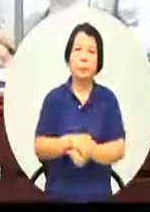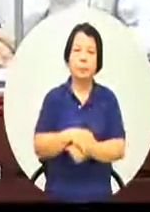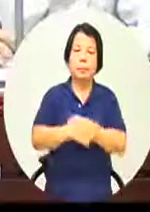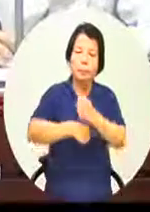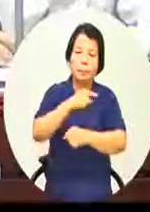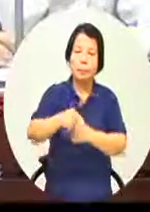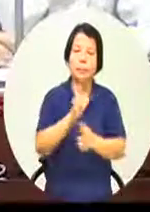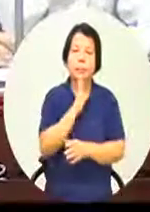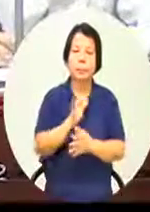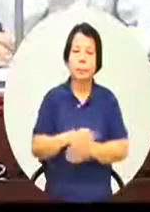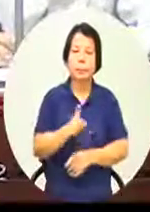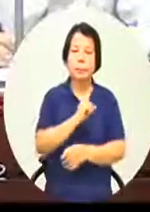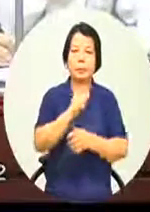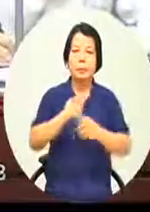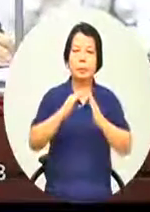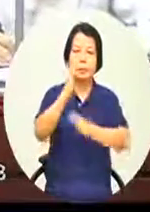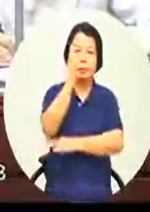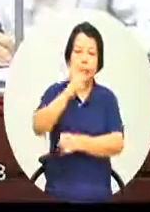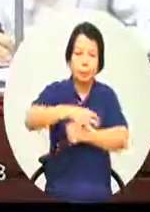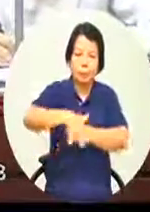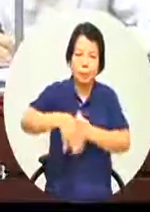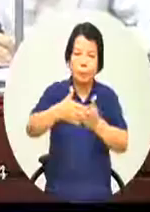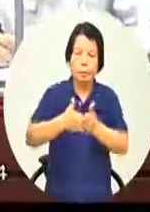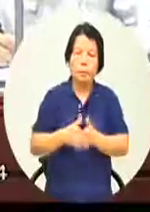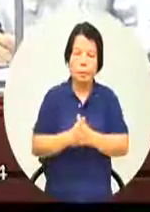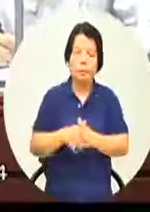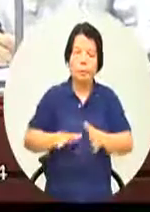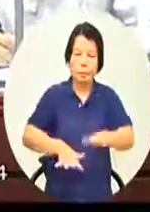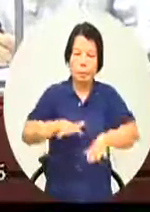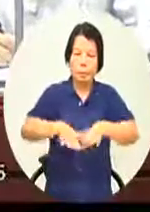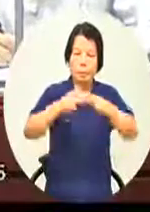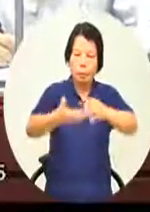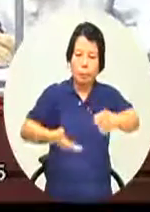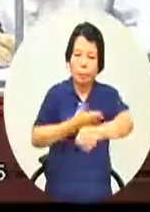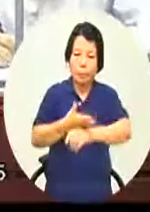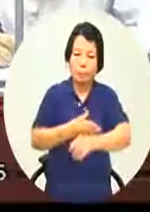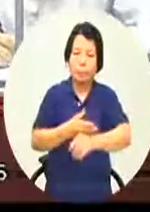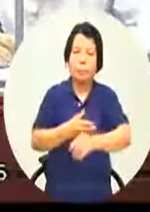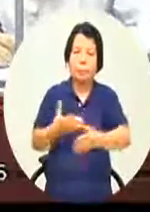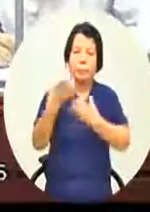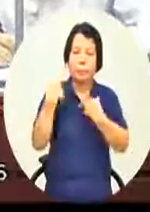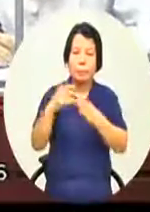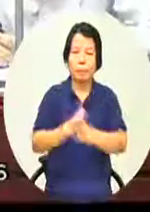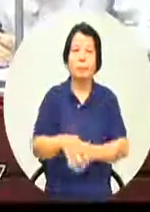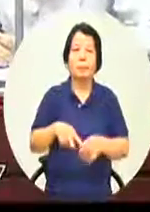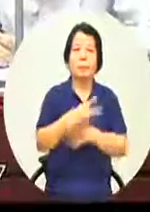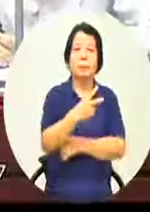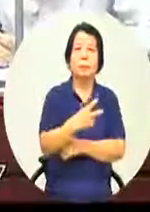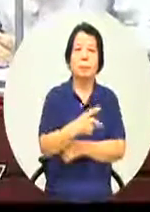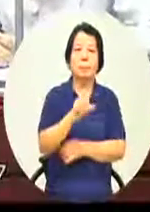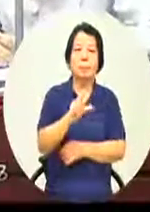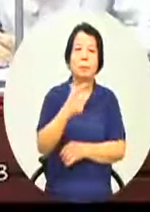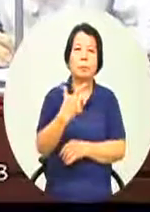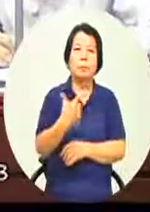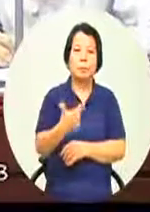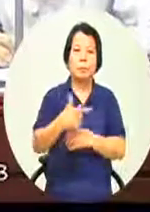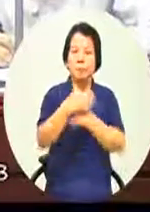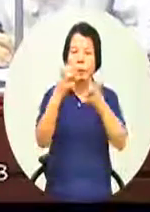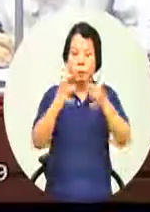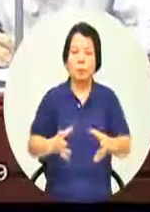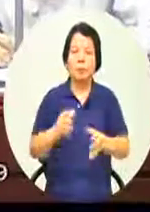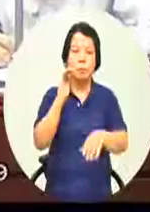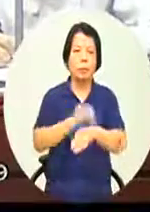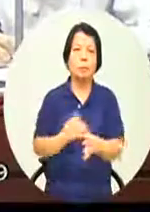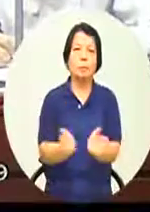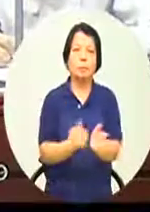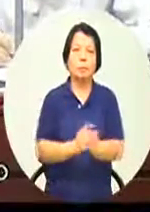身系统本身要去做的这个排洪系统。那刚刚提到的这个266万吨是目前已经建制的，那今年年